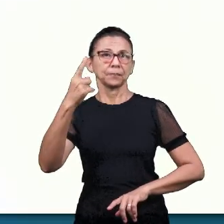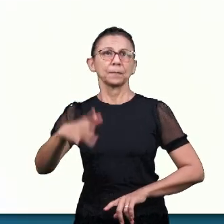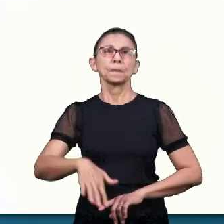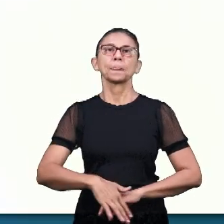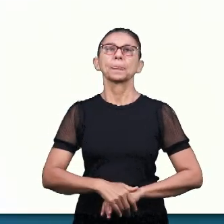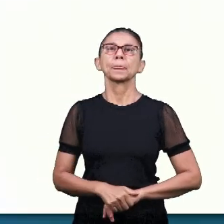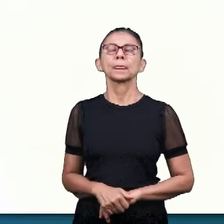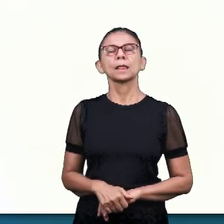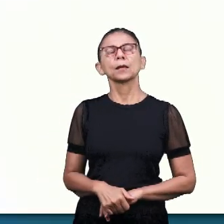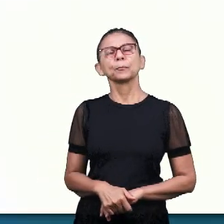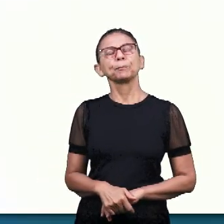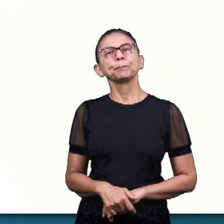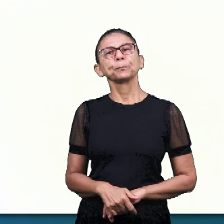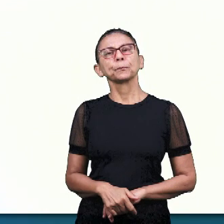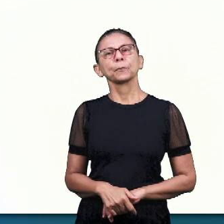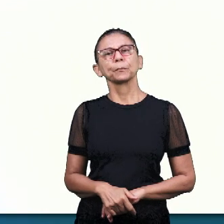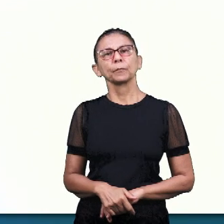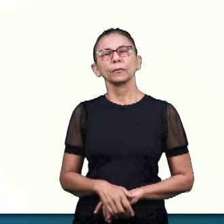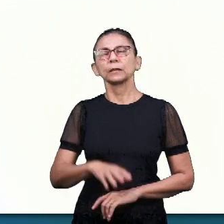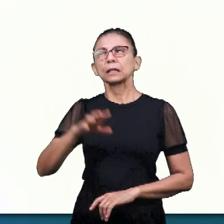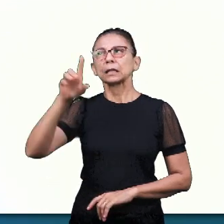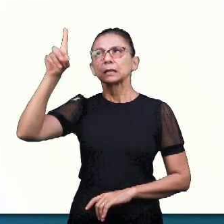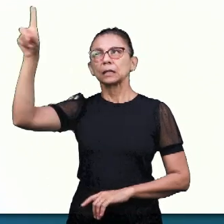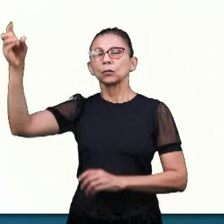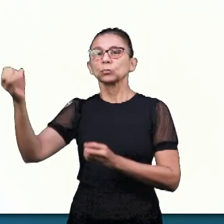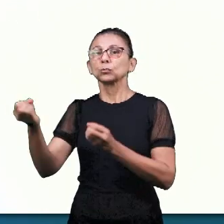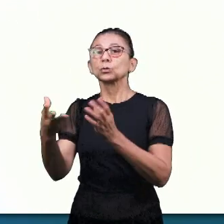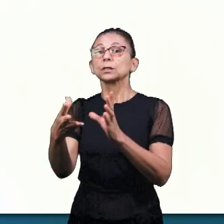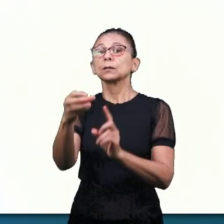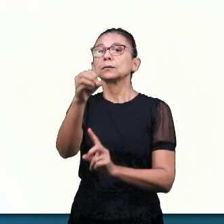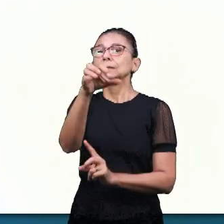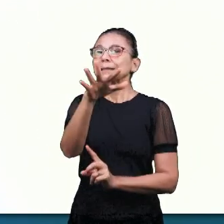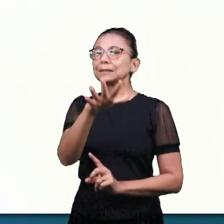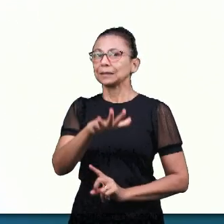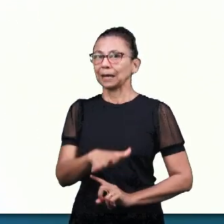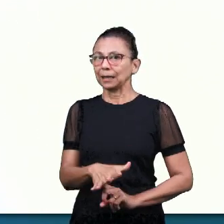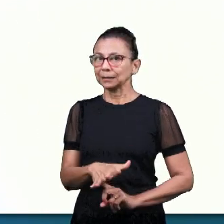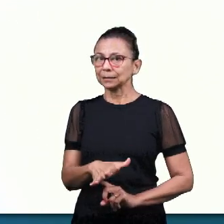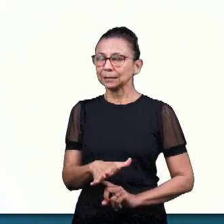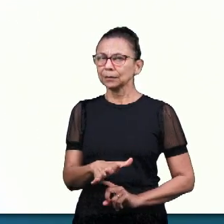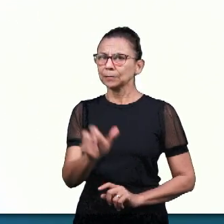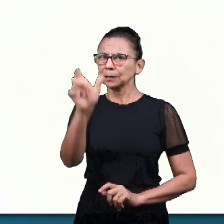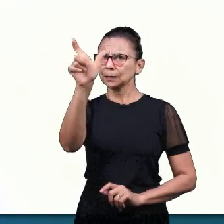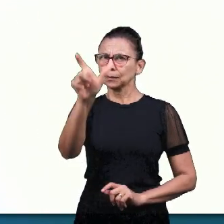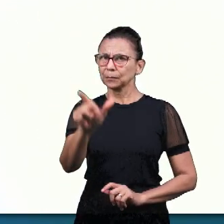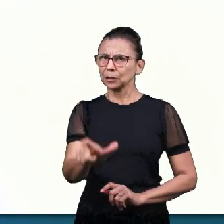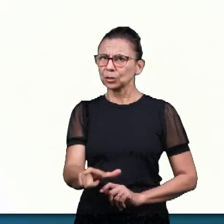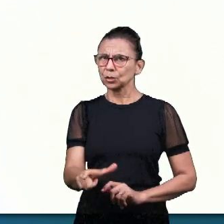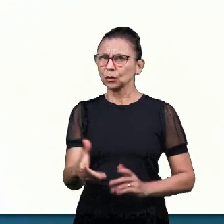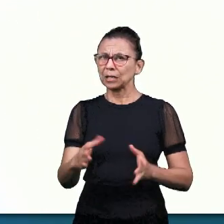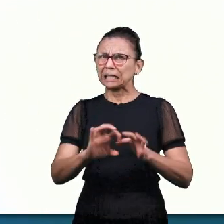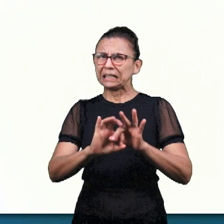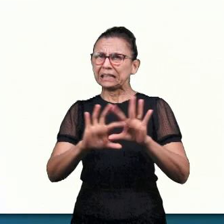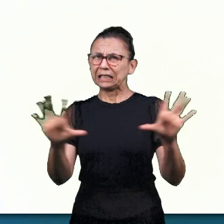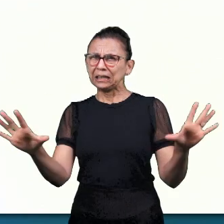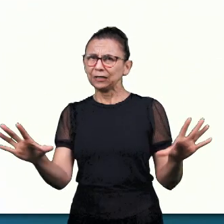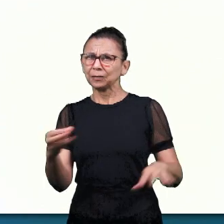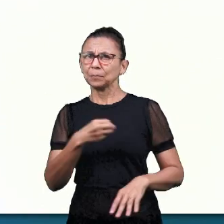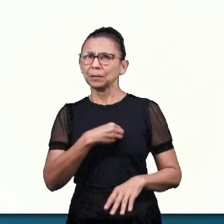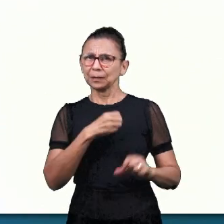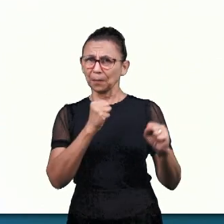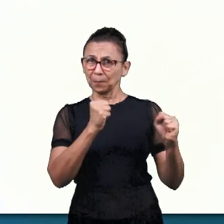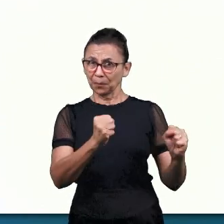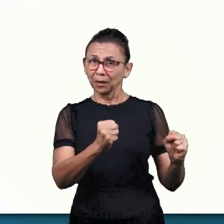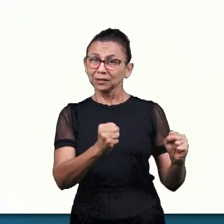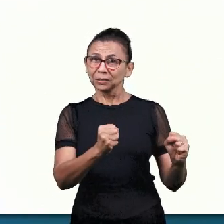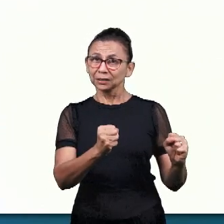un consentement de Dieu afin que l'homme soit libre pour pécher quand il veut. Cette question